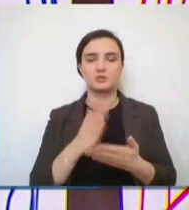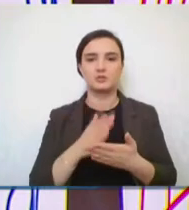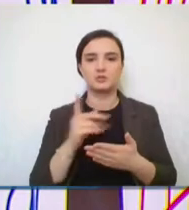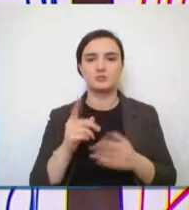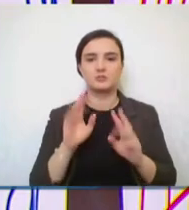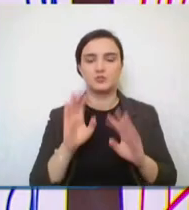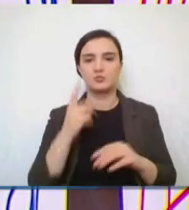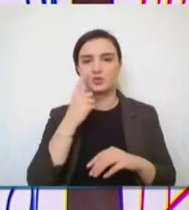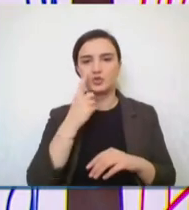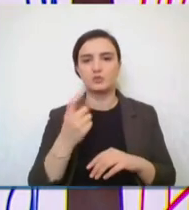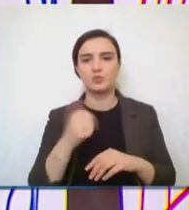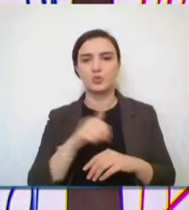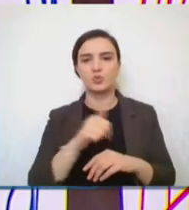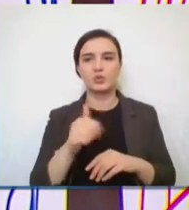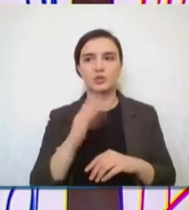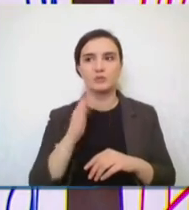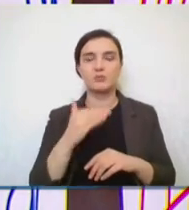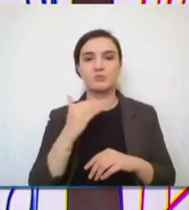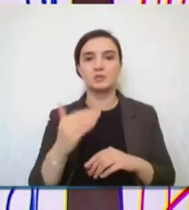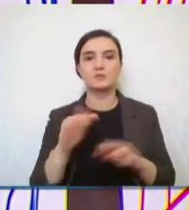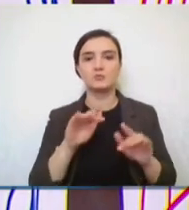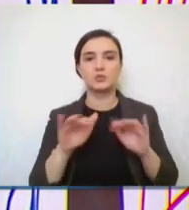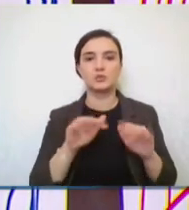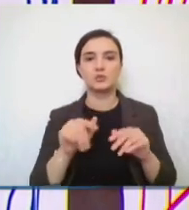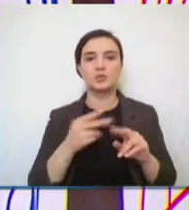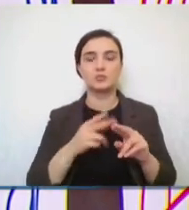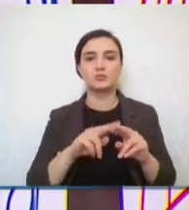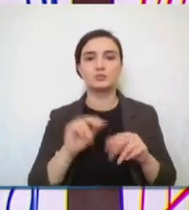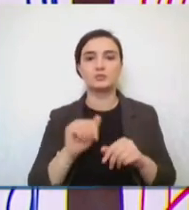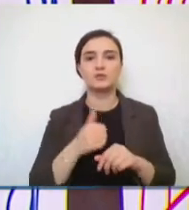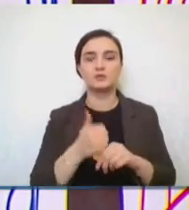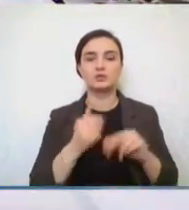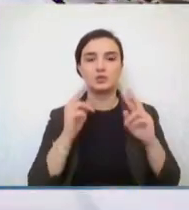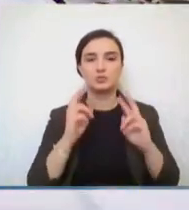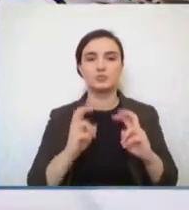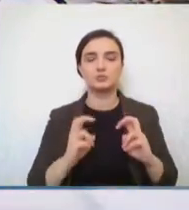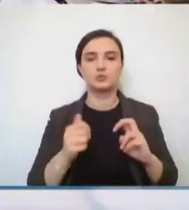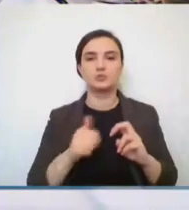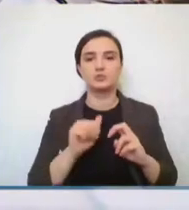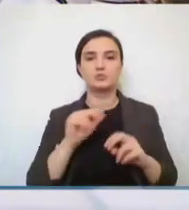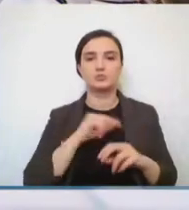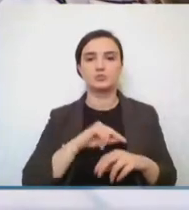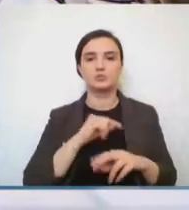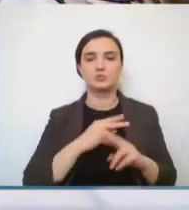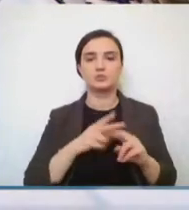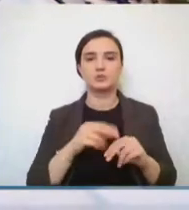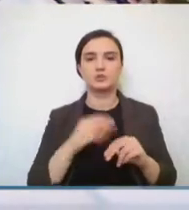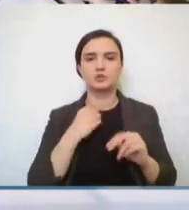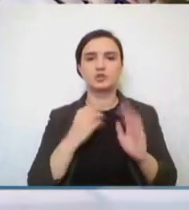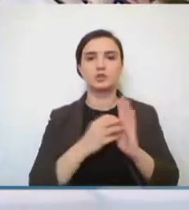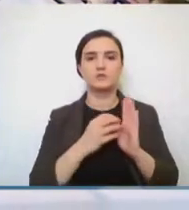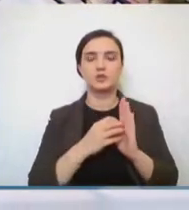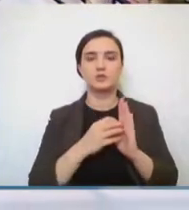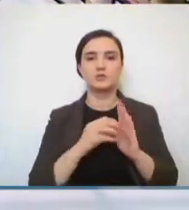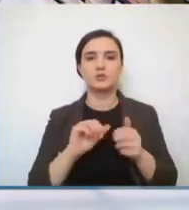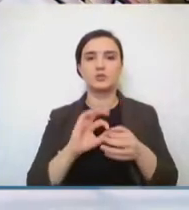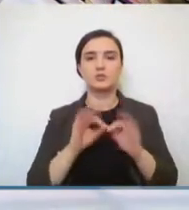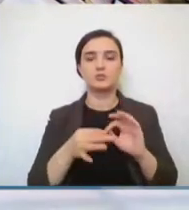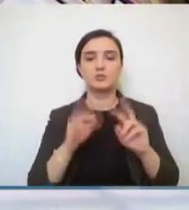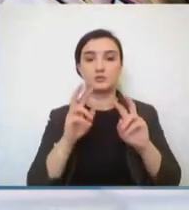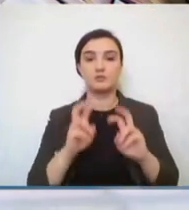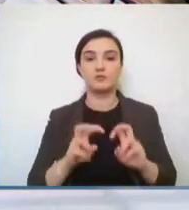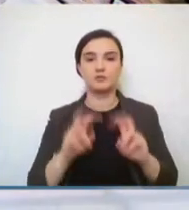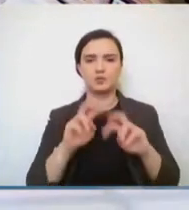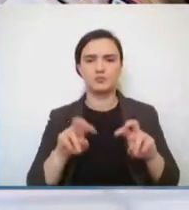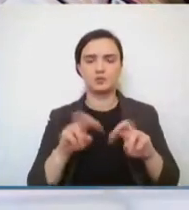როგორ იქნება მისი ფუნქცია. ამიტომ თავარია შემოწმდეს, როგორ მუშაობს ეს ჯირკვალი. კონკრეტული კვლევებით შემოწმდეს ფარისებრი ჯირკვლის